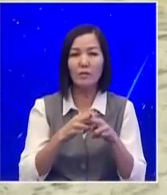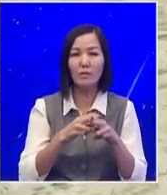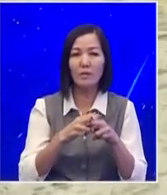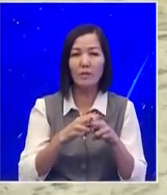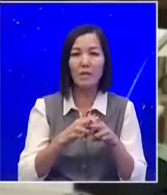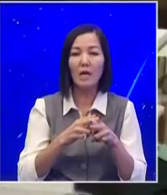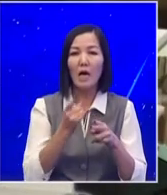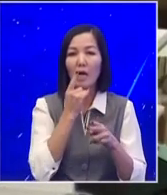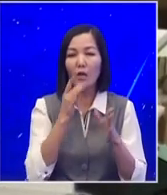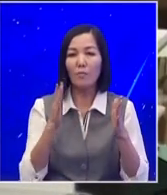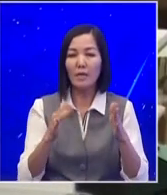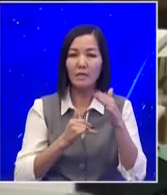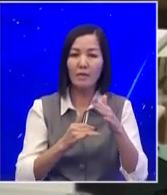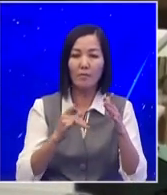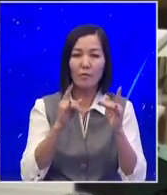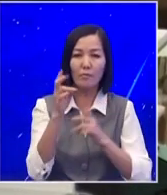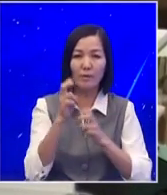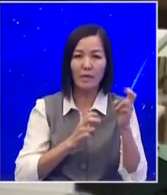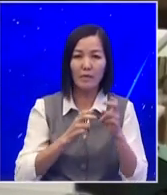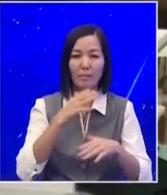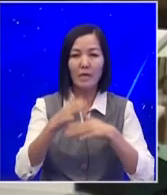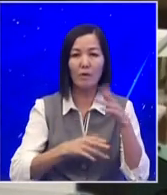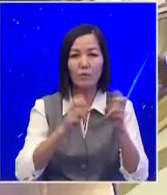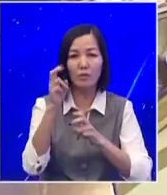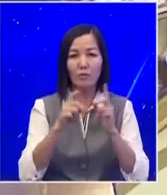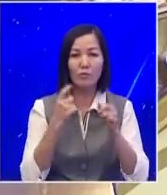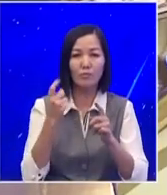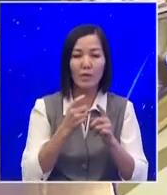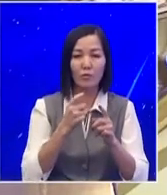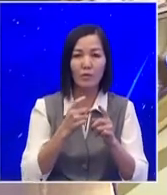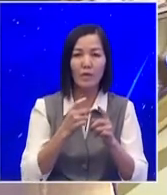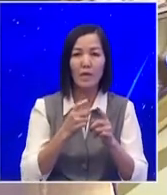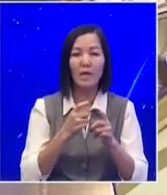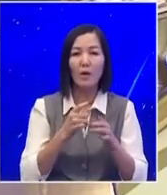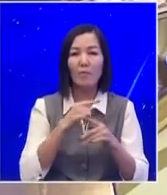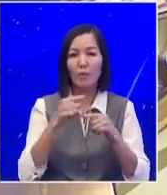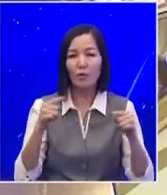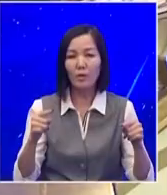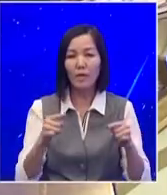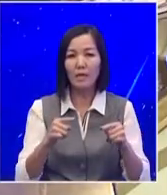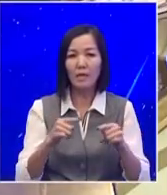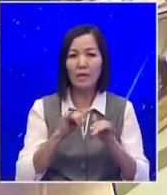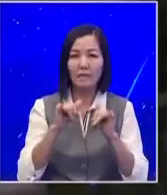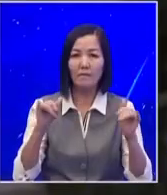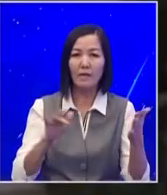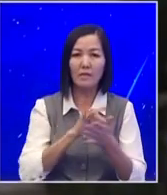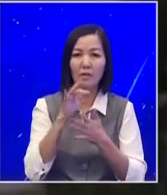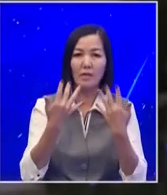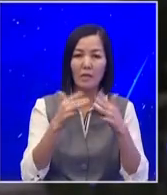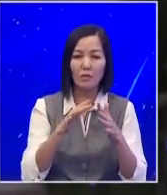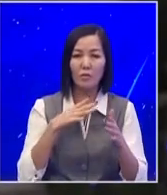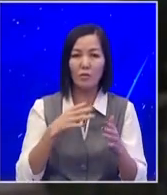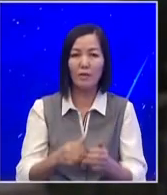завод аккумуляторных батарей, переработки сельхозпродукции и многие другие. Словом, вырастали города и села.